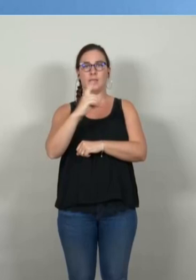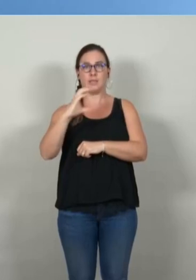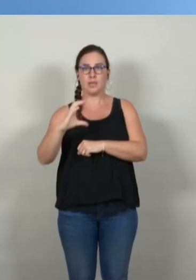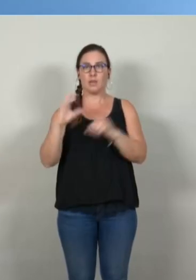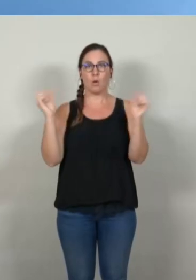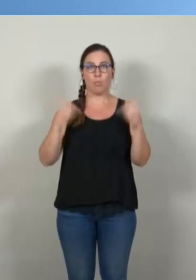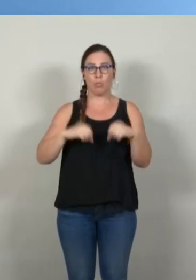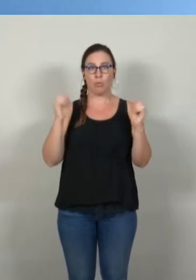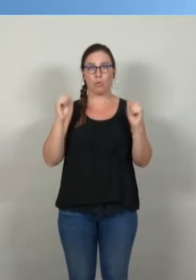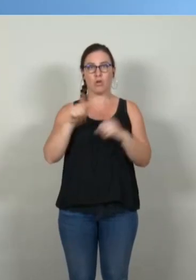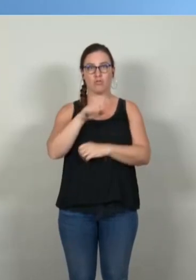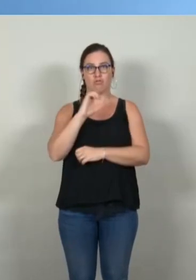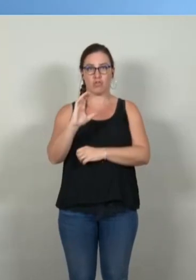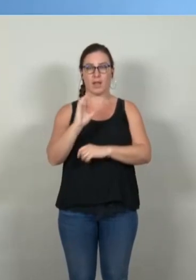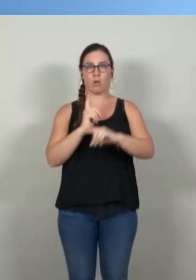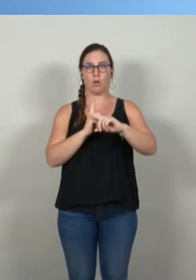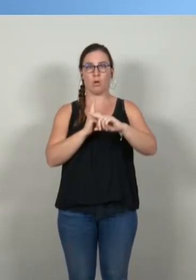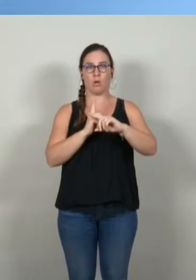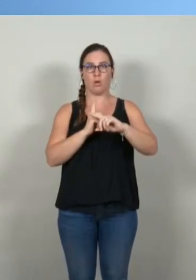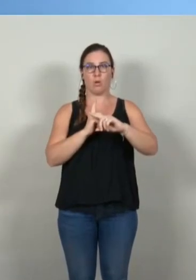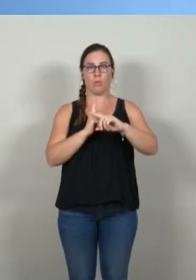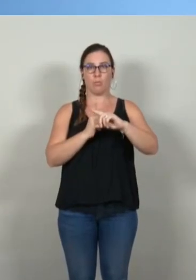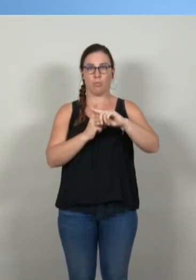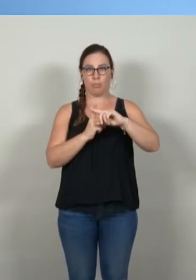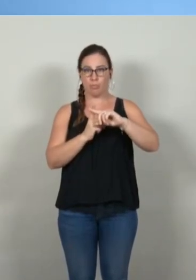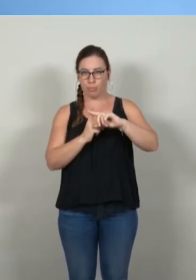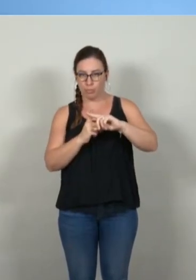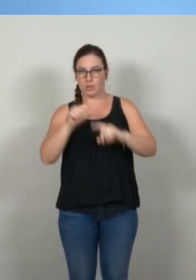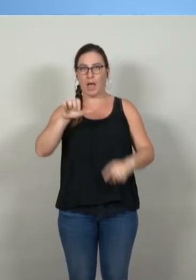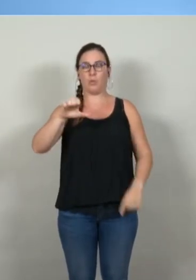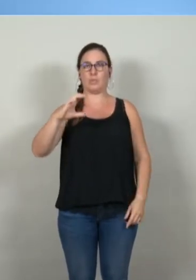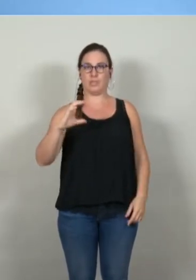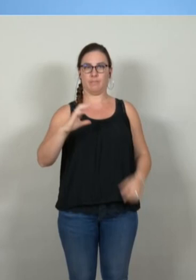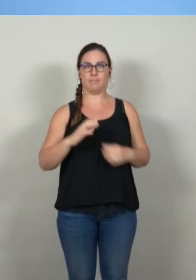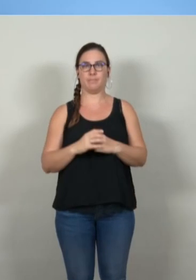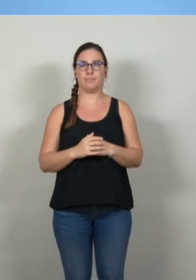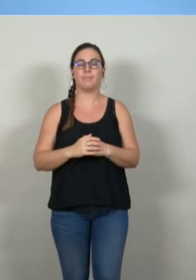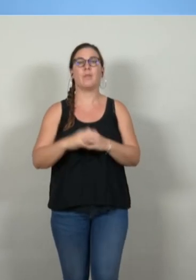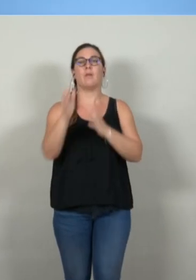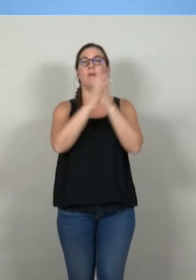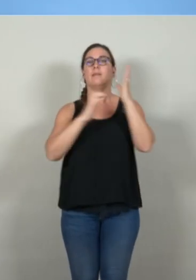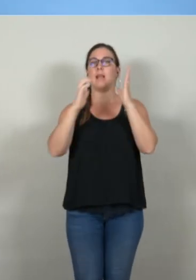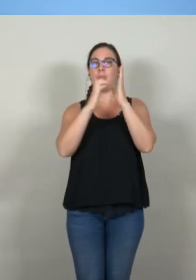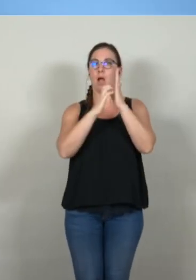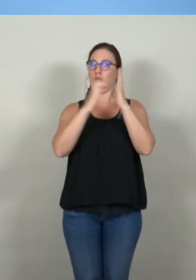pour GECK et AEC délibération